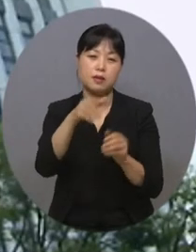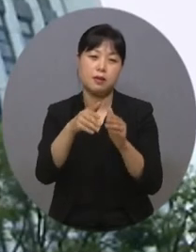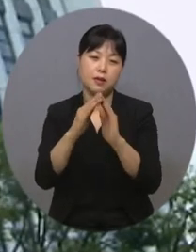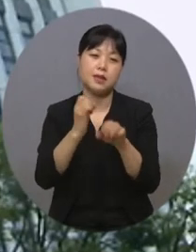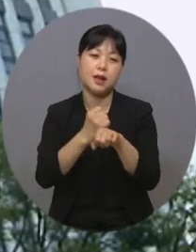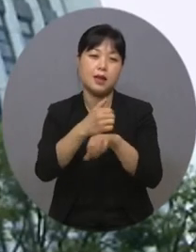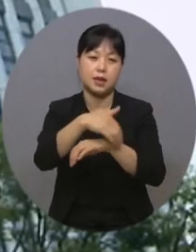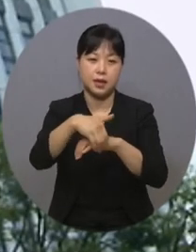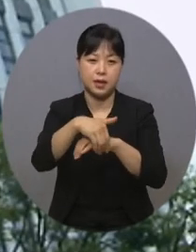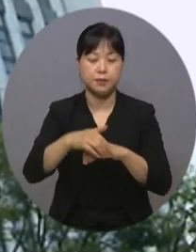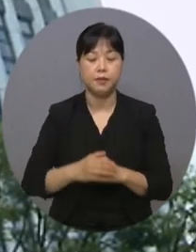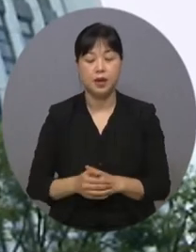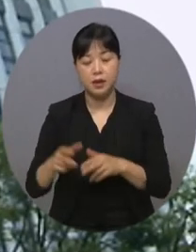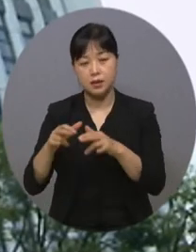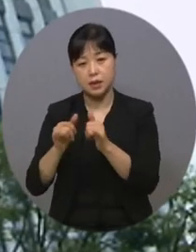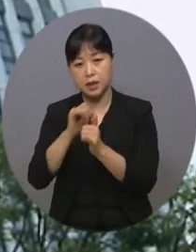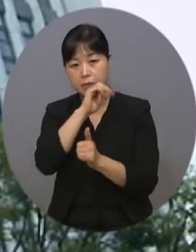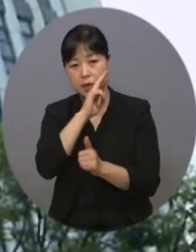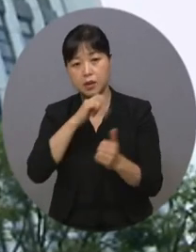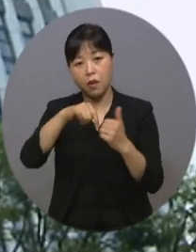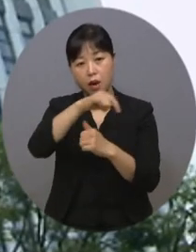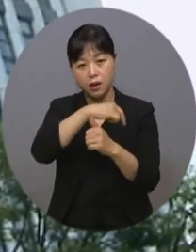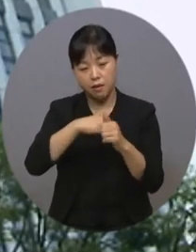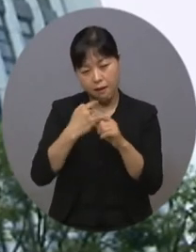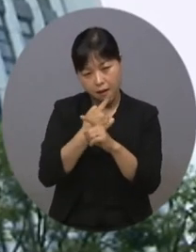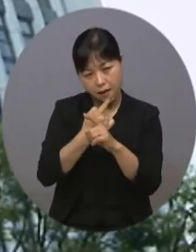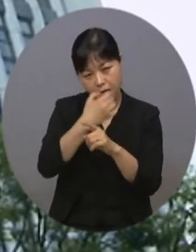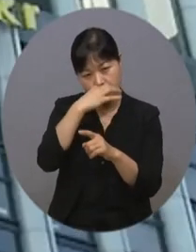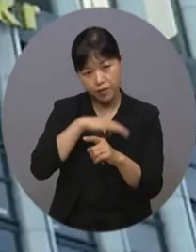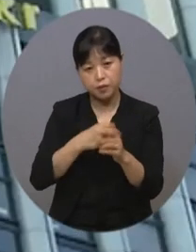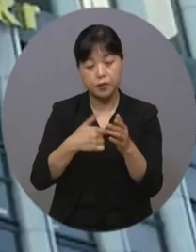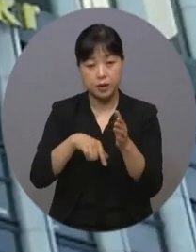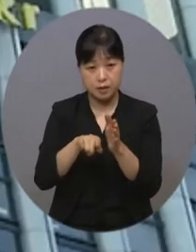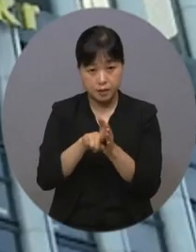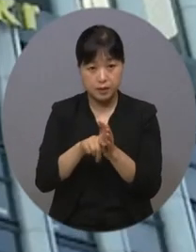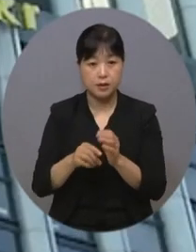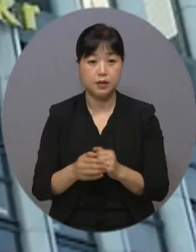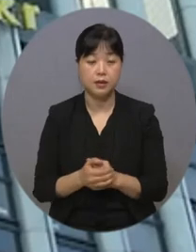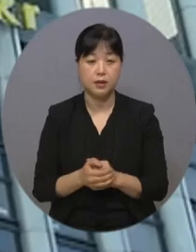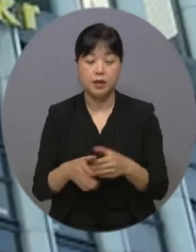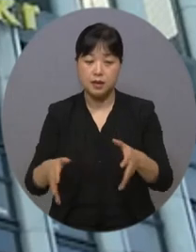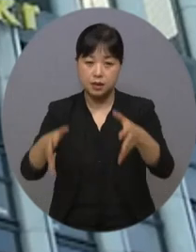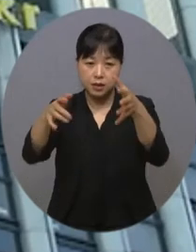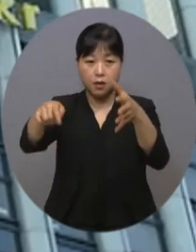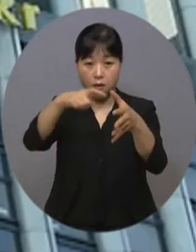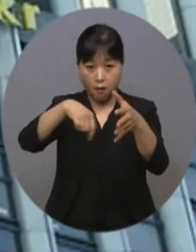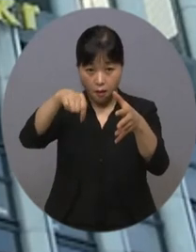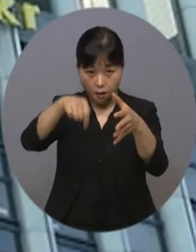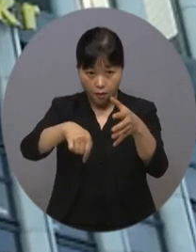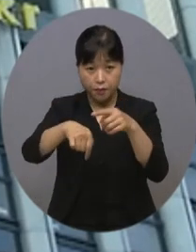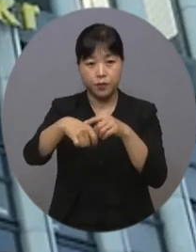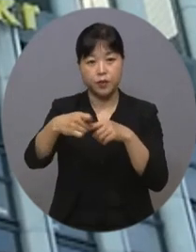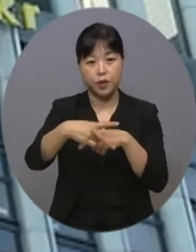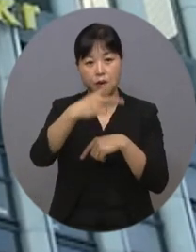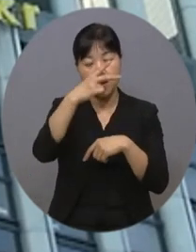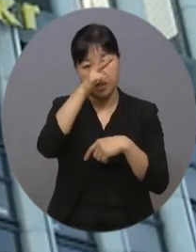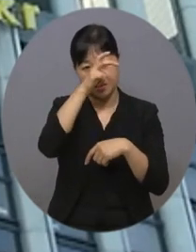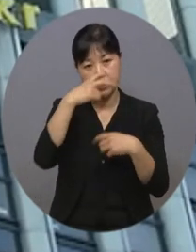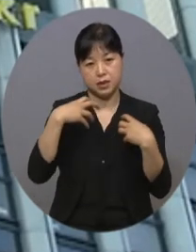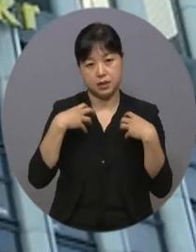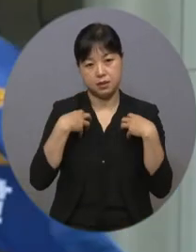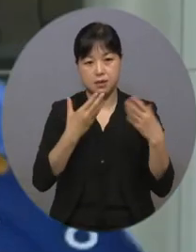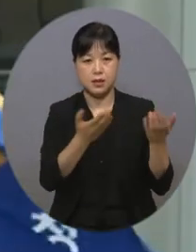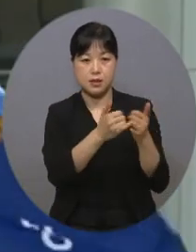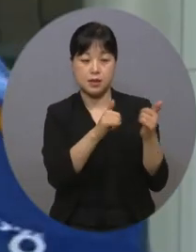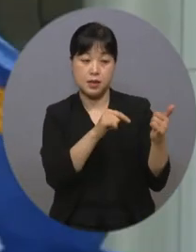한편 장애인 편의 환경개선 의 실효성을 높이기 위해서는 시설적인 측면과 함께 경찰청 전 직원에